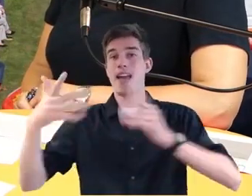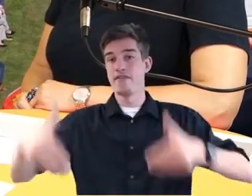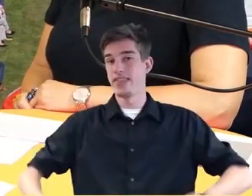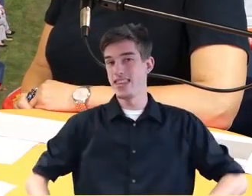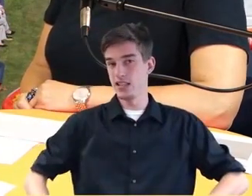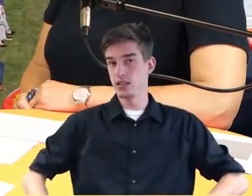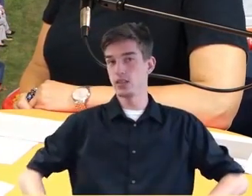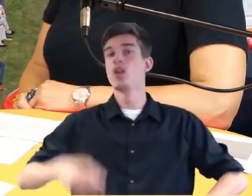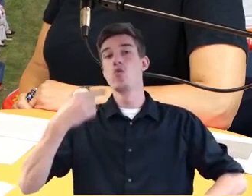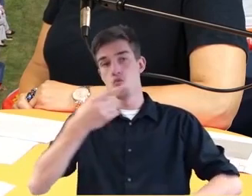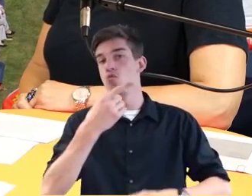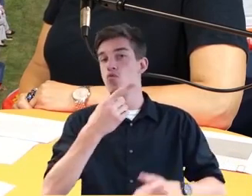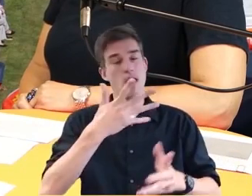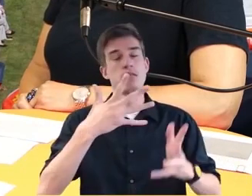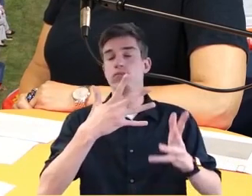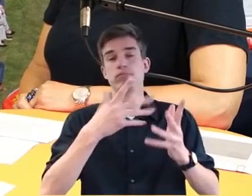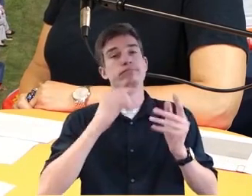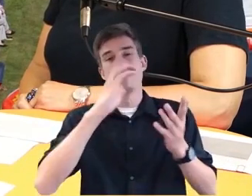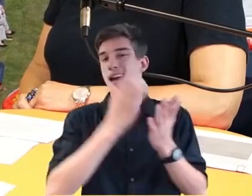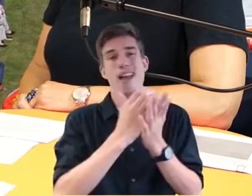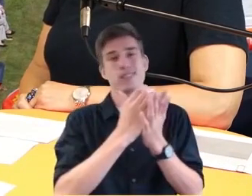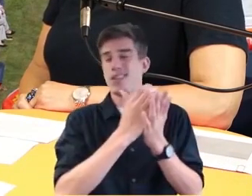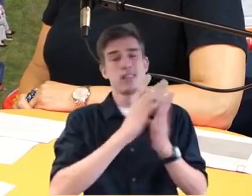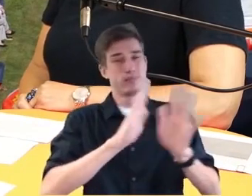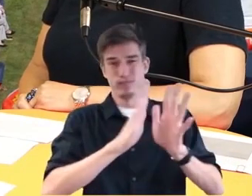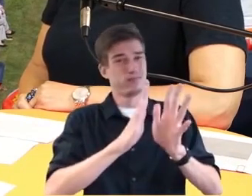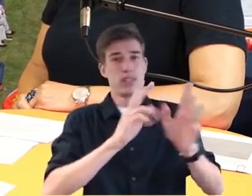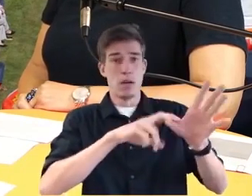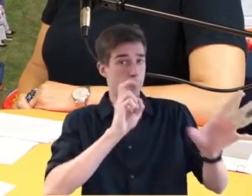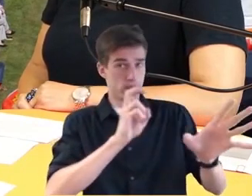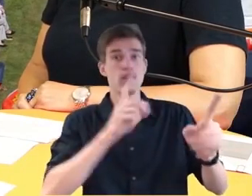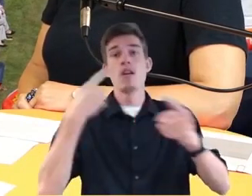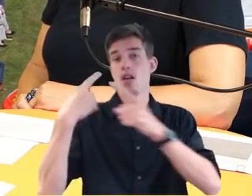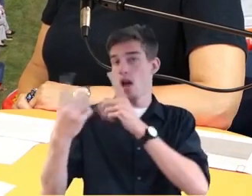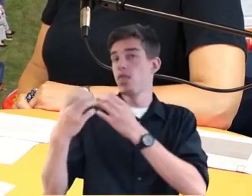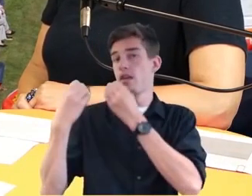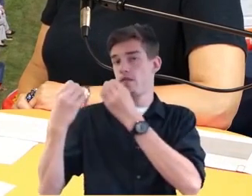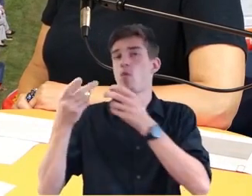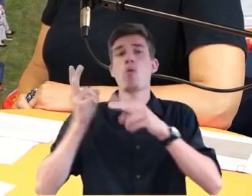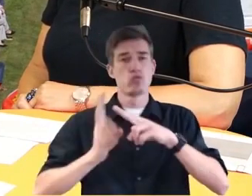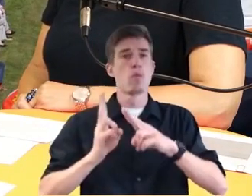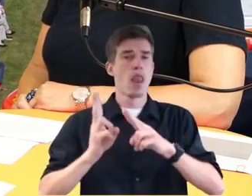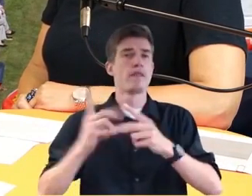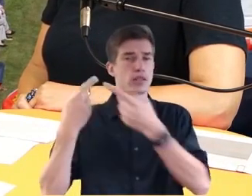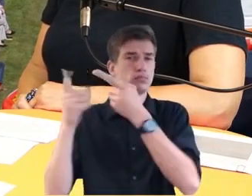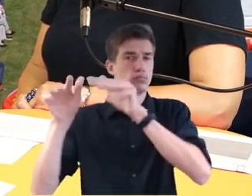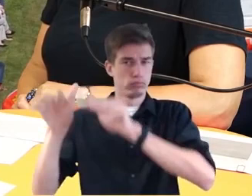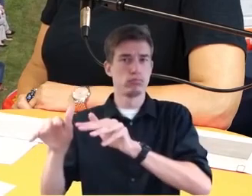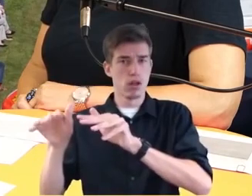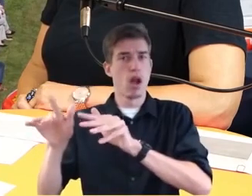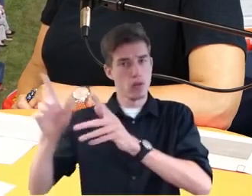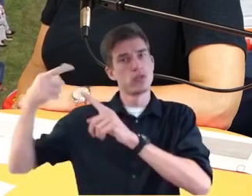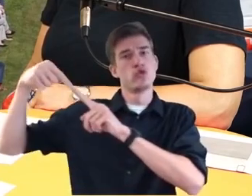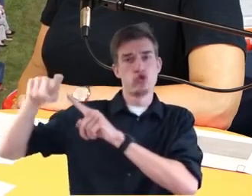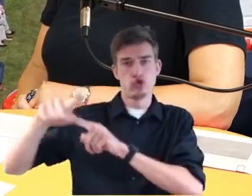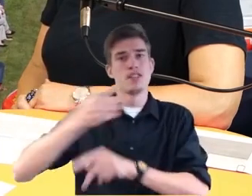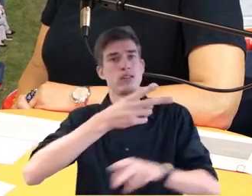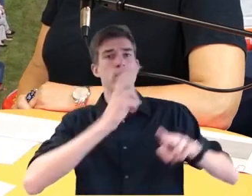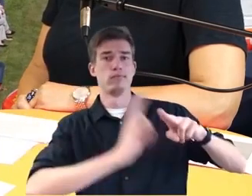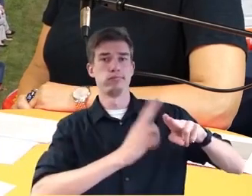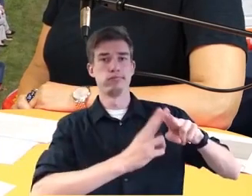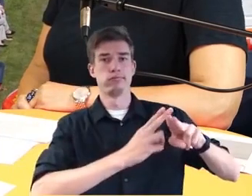nehmen das Fahrzeug aus dem Einsatzgeschehen heraus. Die Leitstelle schickt ein neues. Es sind ja in der Regel genug verfügbar. Bei uns ist es so, dass wir ja nun